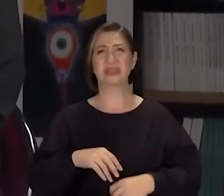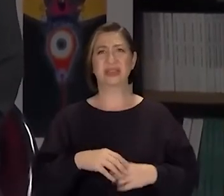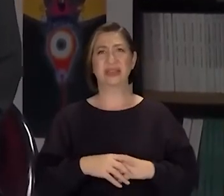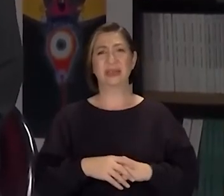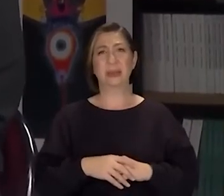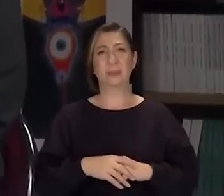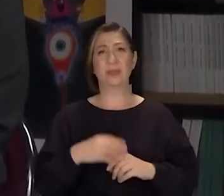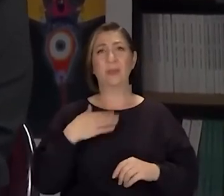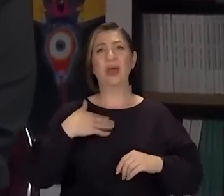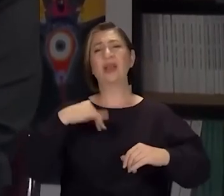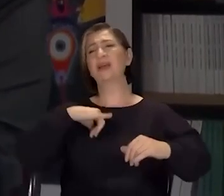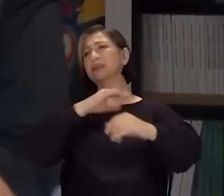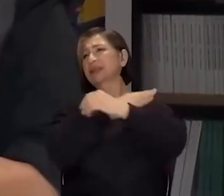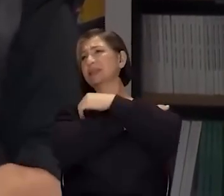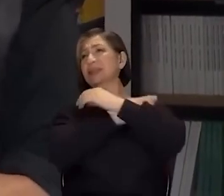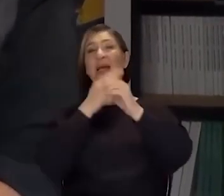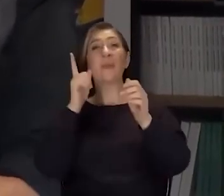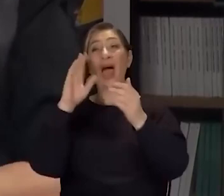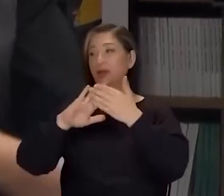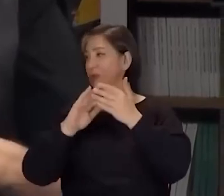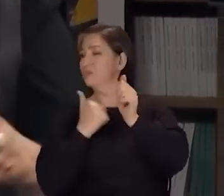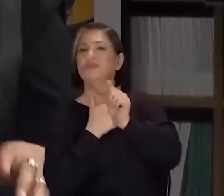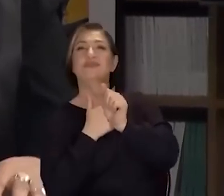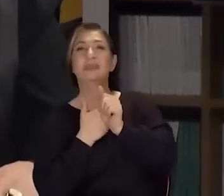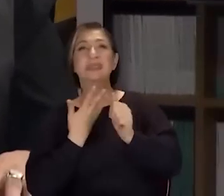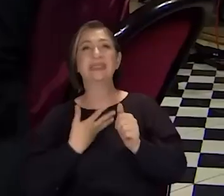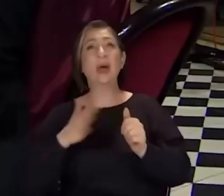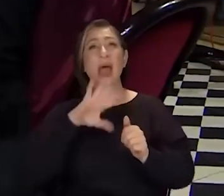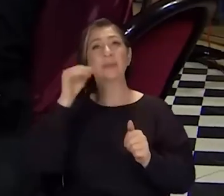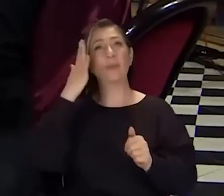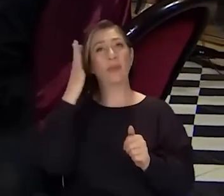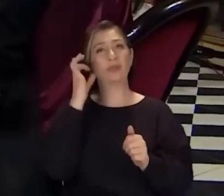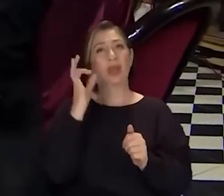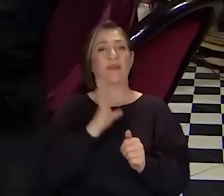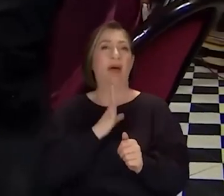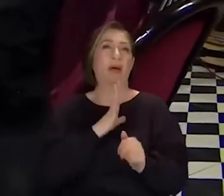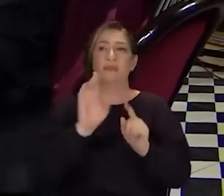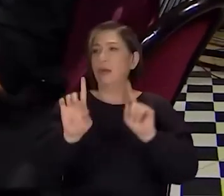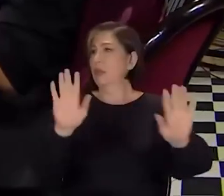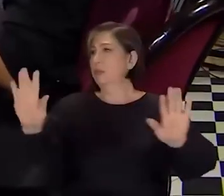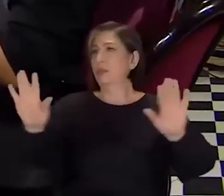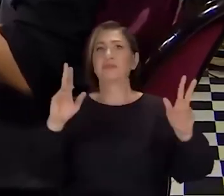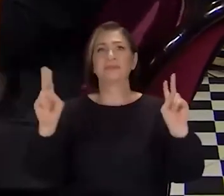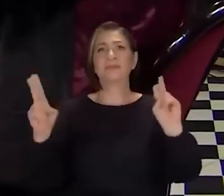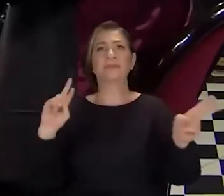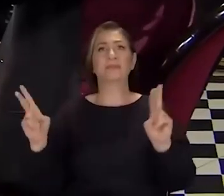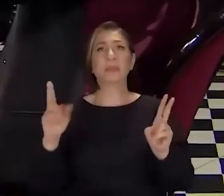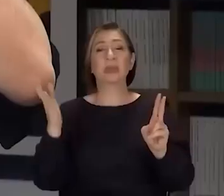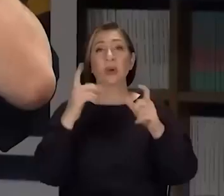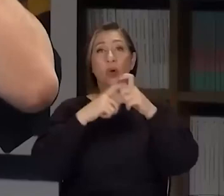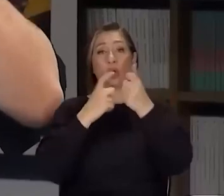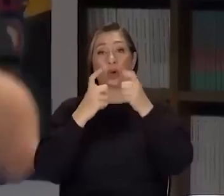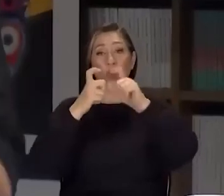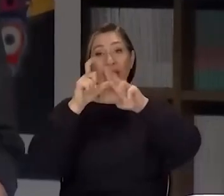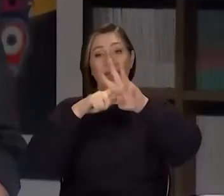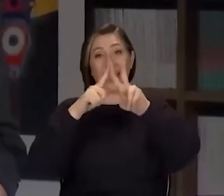yani ben arkamı yaslamayı çok seviyorum. Böyle, çünkü herkesin başka bir profesyonelliği var. Mesela Gülden ve